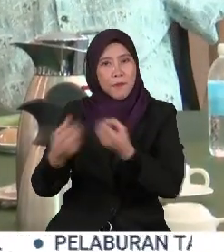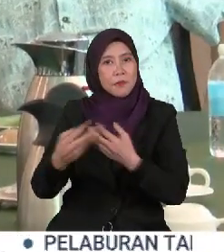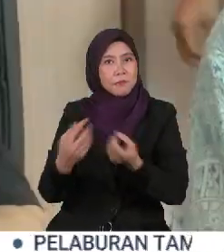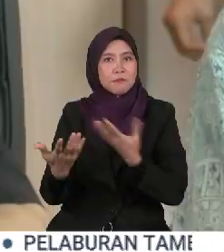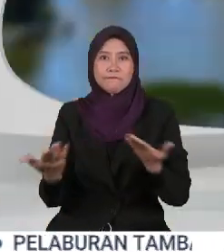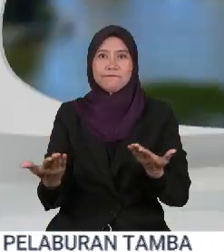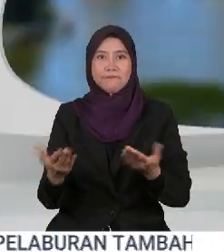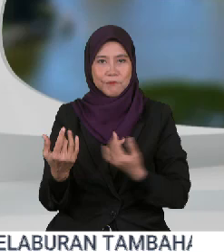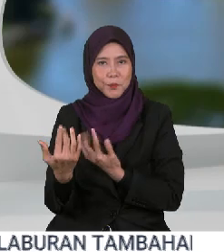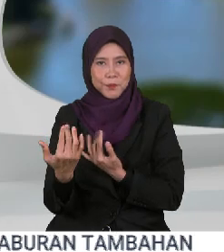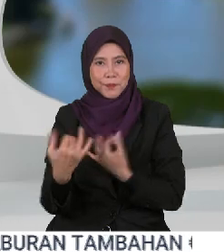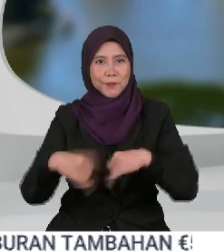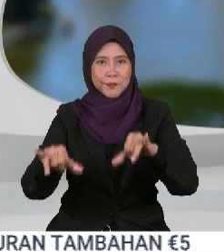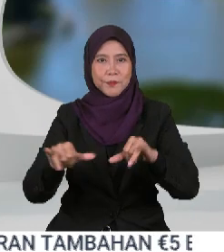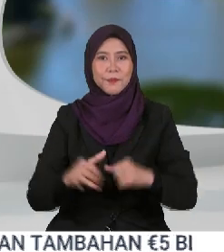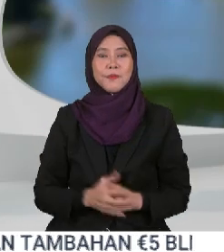malas.